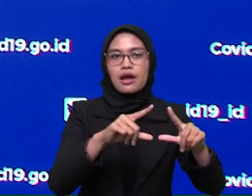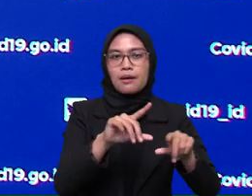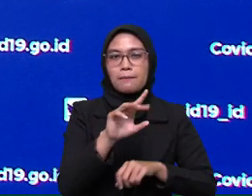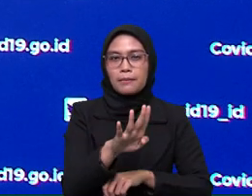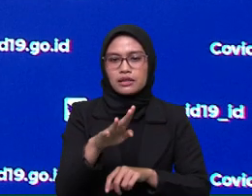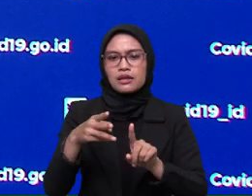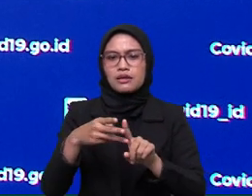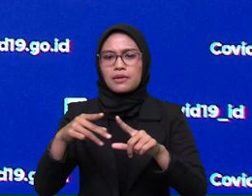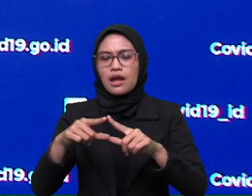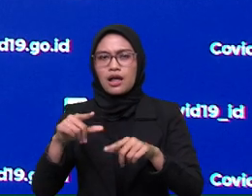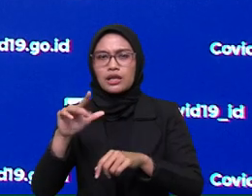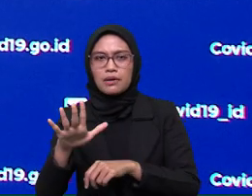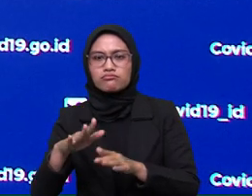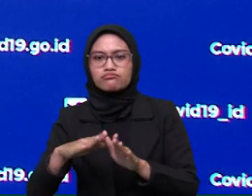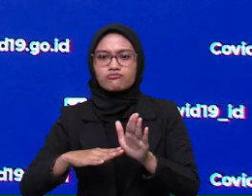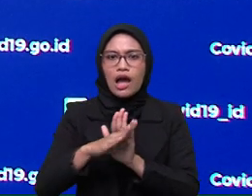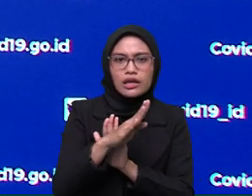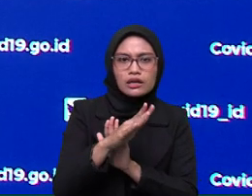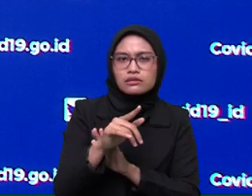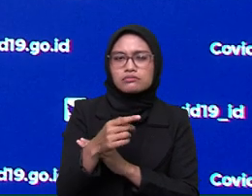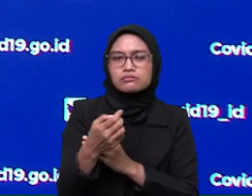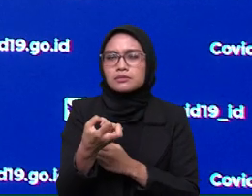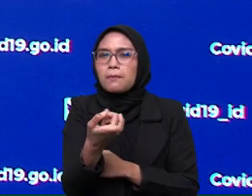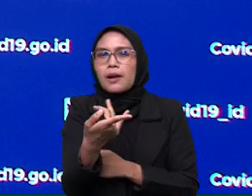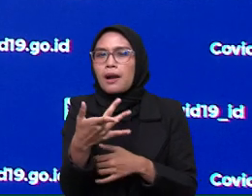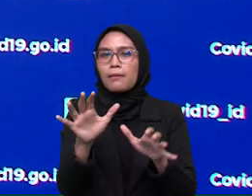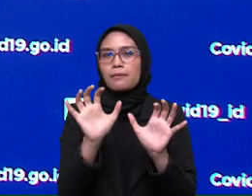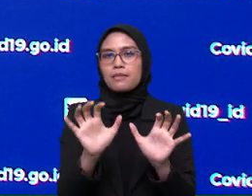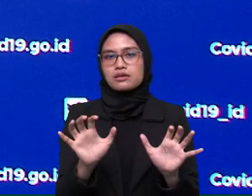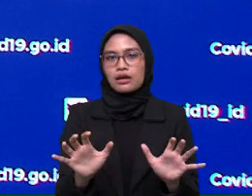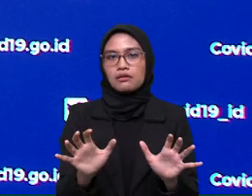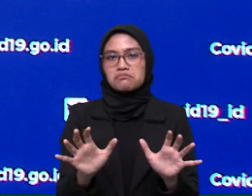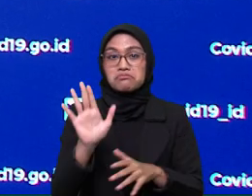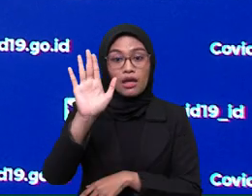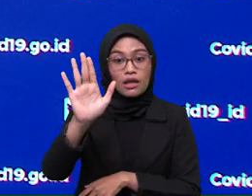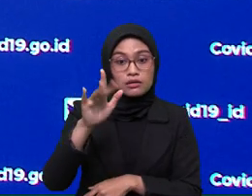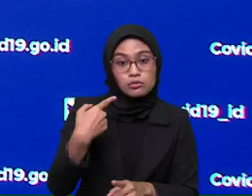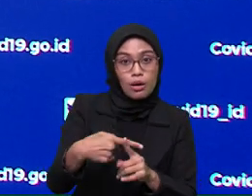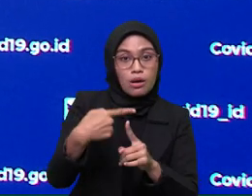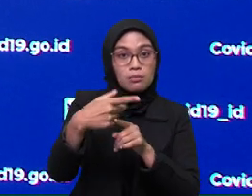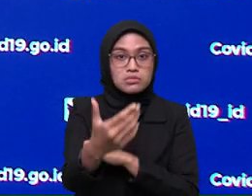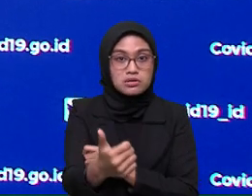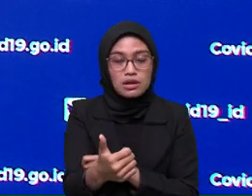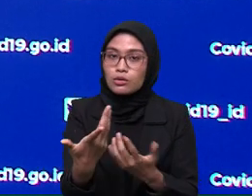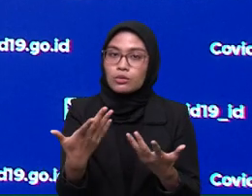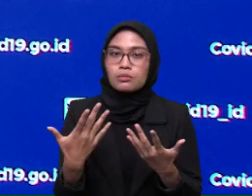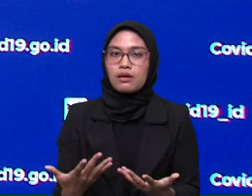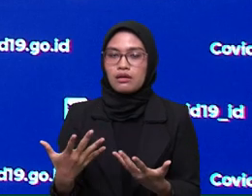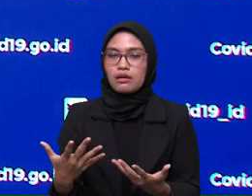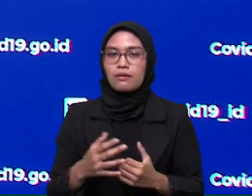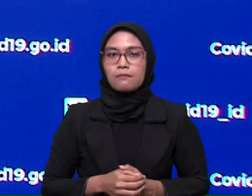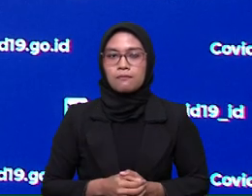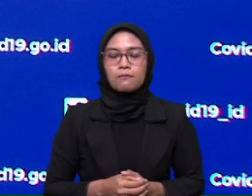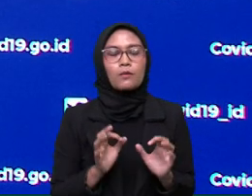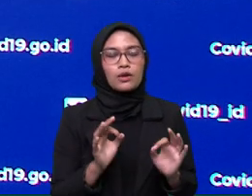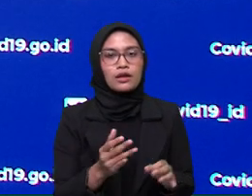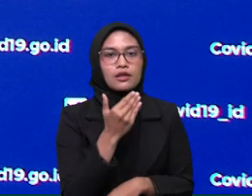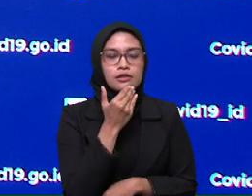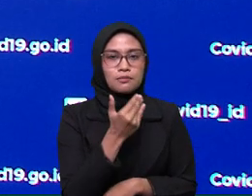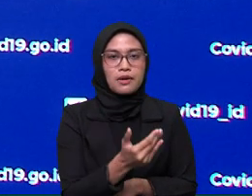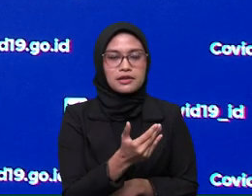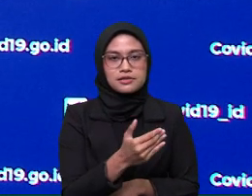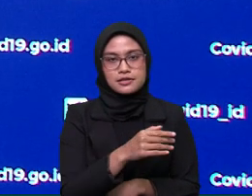mengingat Puncak kasus kedua Super yang tersebut diprediksi Juli Nanti Terima kasih baik terima kasih bisnis Indonesia